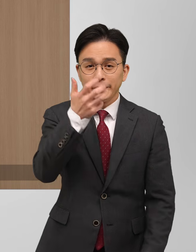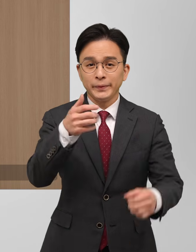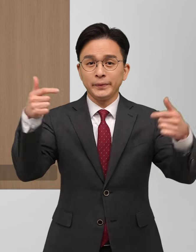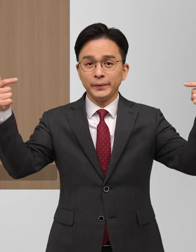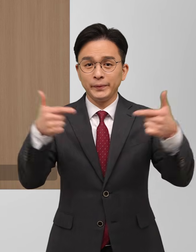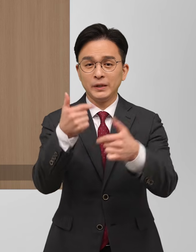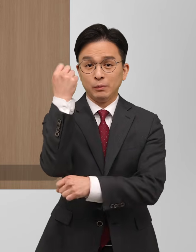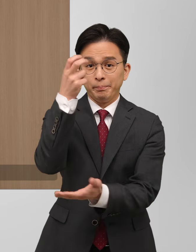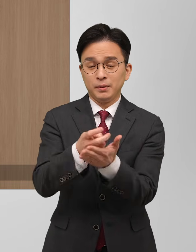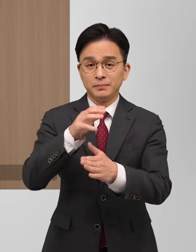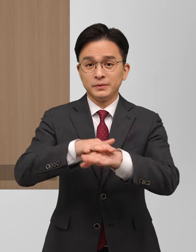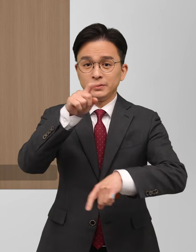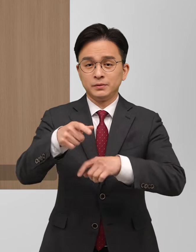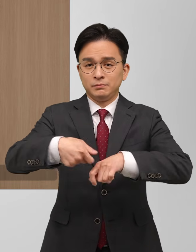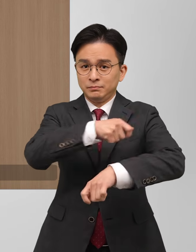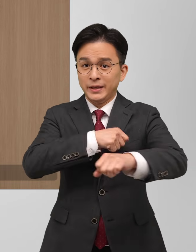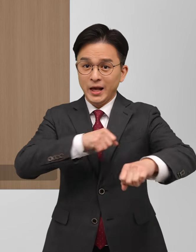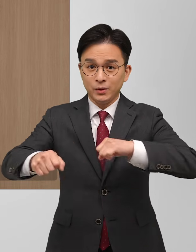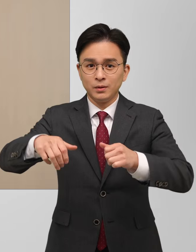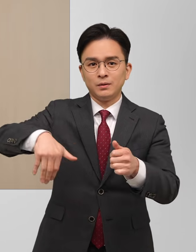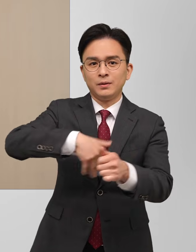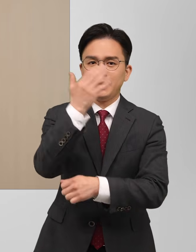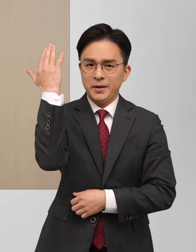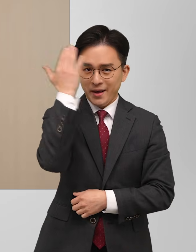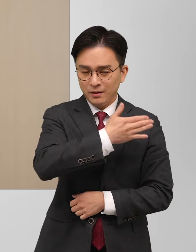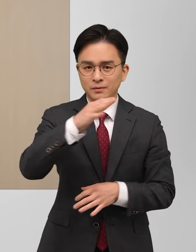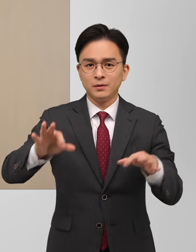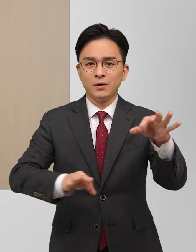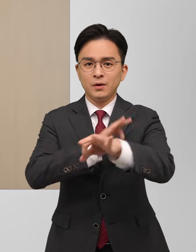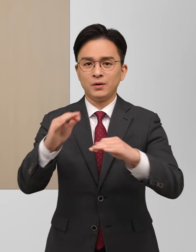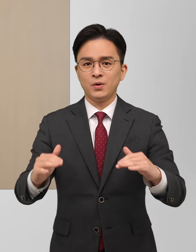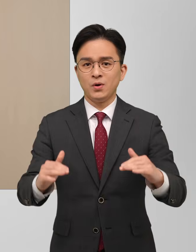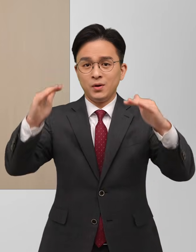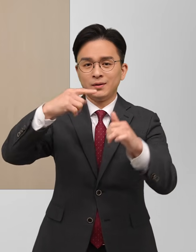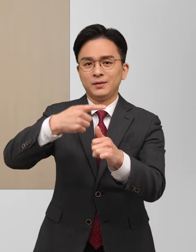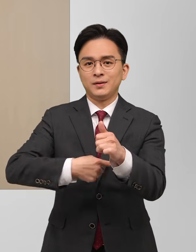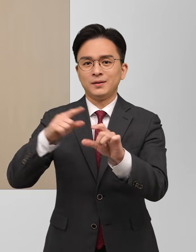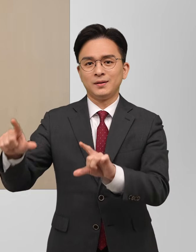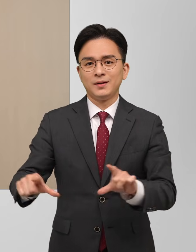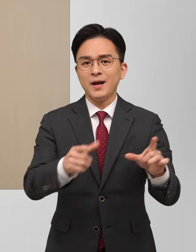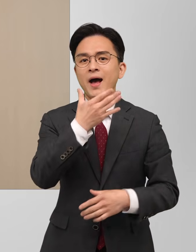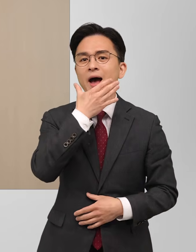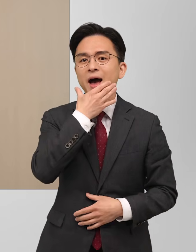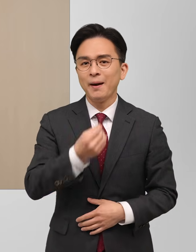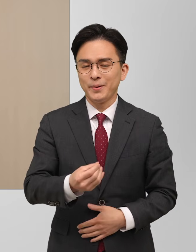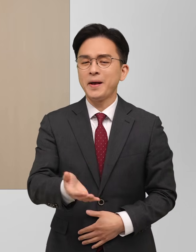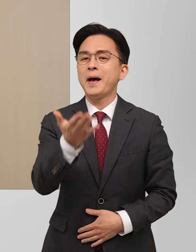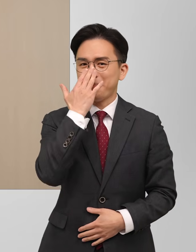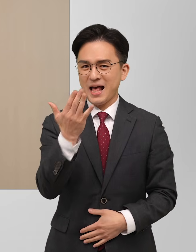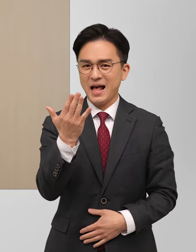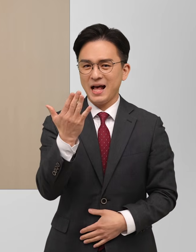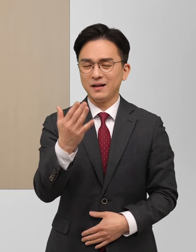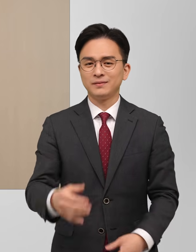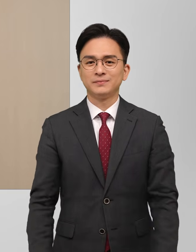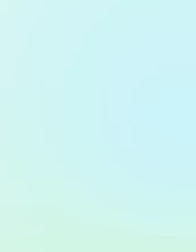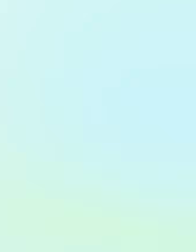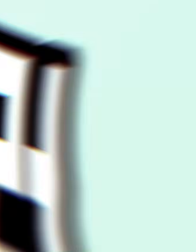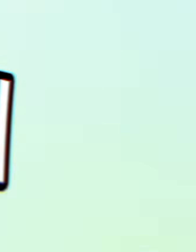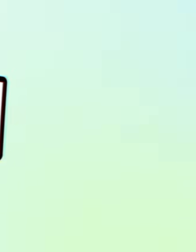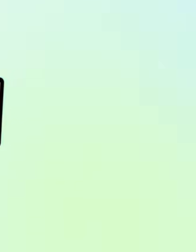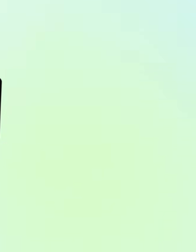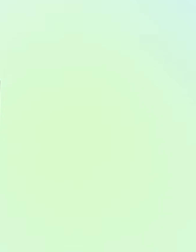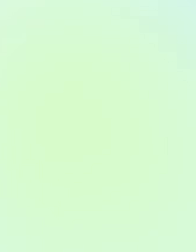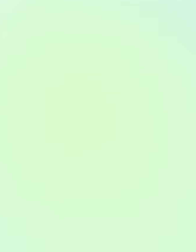탄소중립 기본법 시행에 선도적으로 대응한다면 탄소 중립과 경제 성장, 삶의 질 향상을 동시에 실현할 수 있습니다.